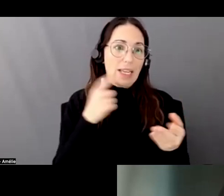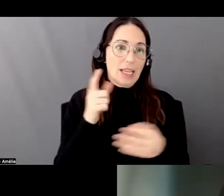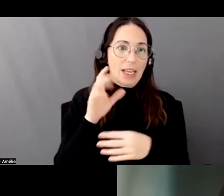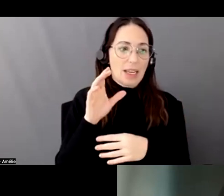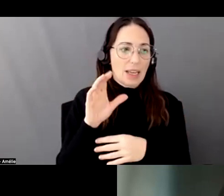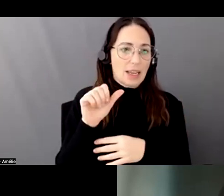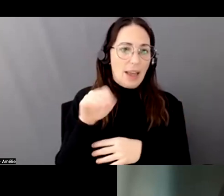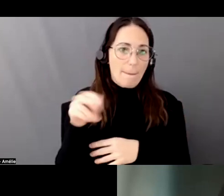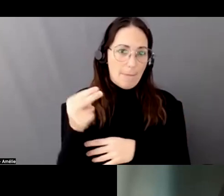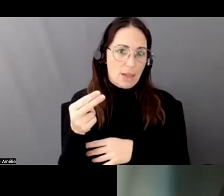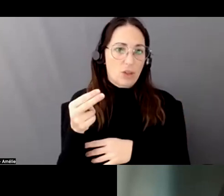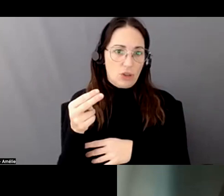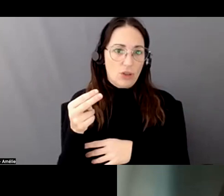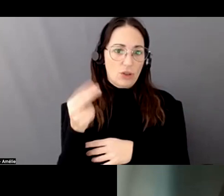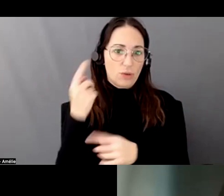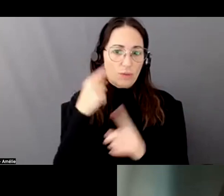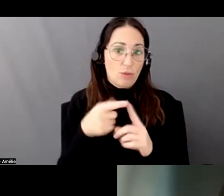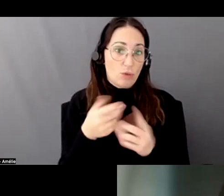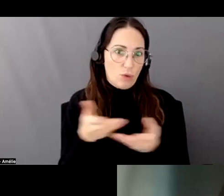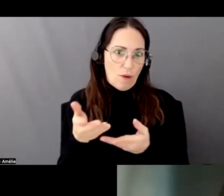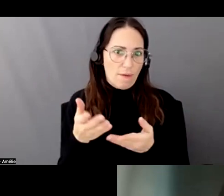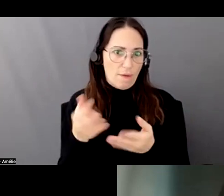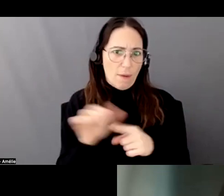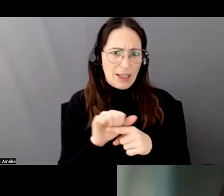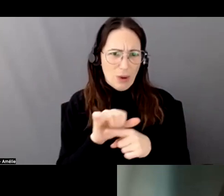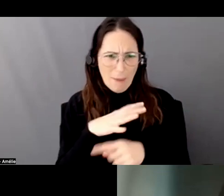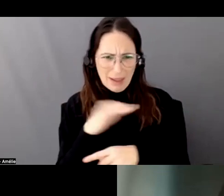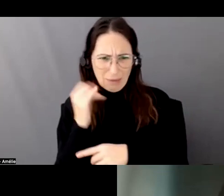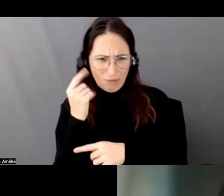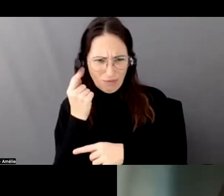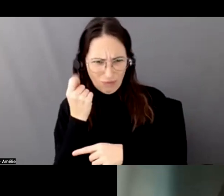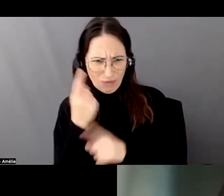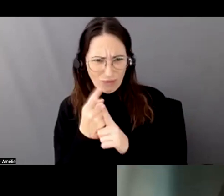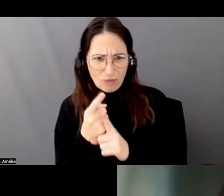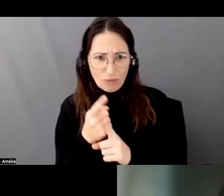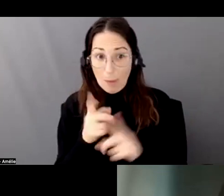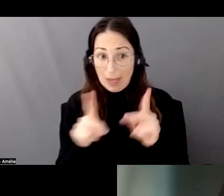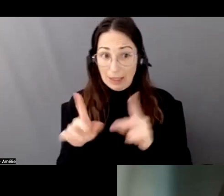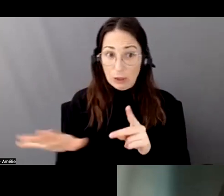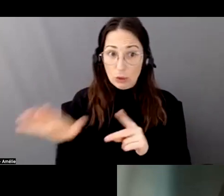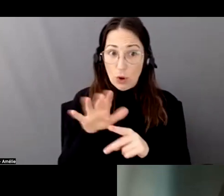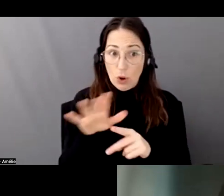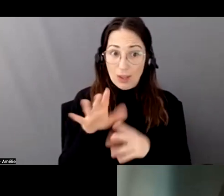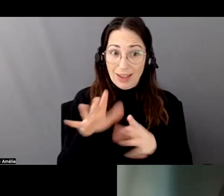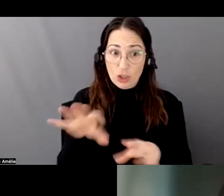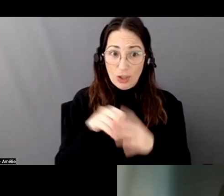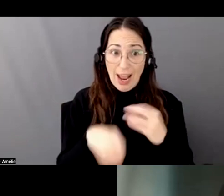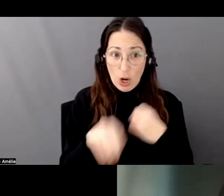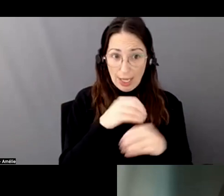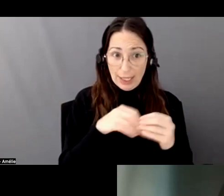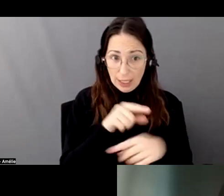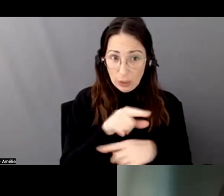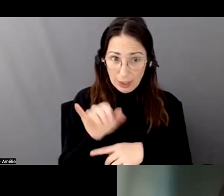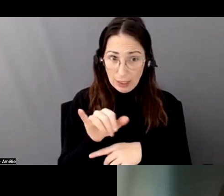CAMESH mais c'est pour, si je comprends, si j'ai bien compris, c'est vraiment pour des gens qui font partie de l'organisation. Est-ce